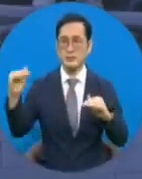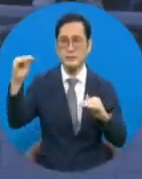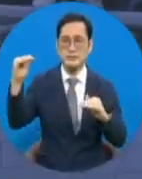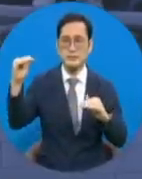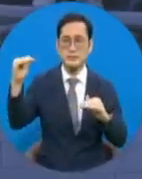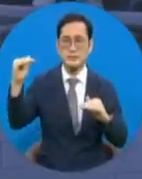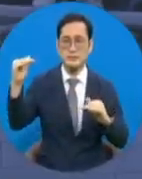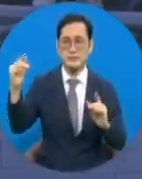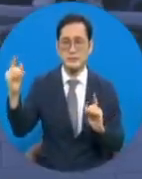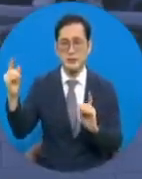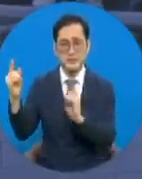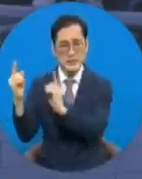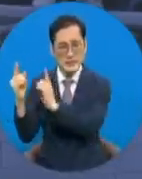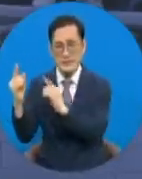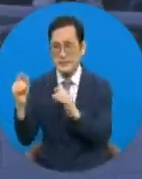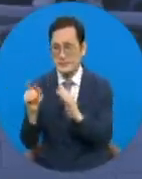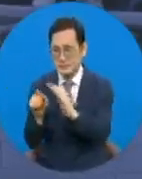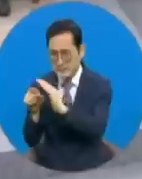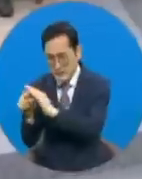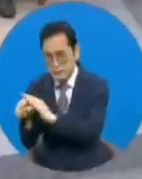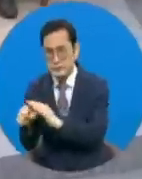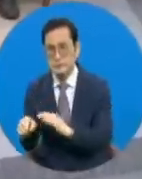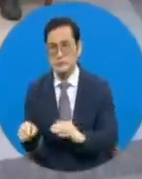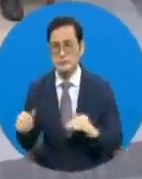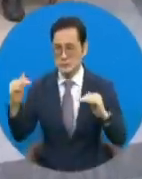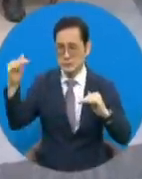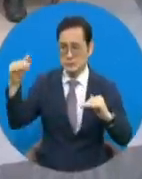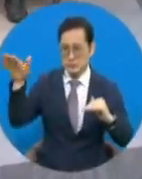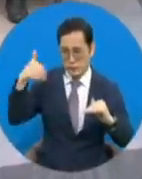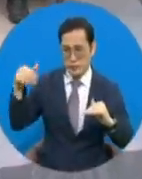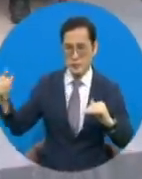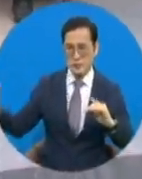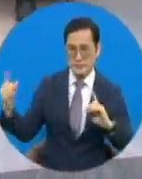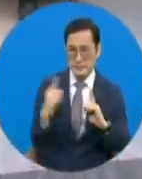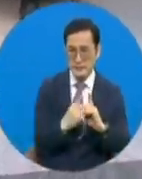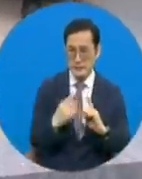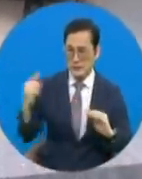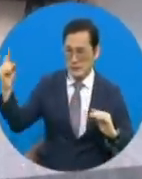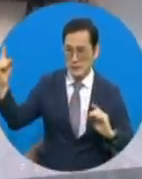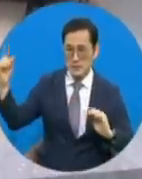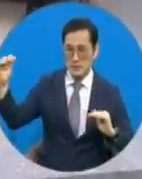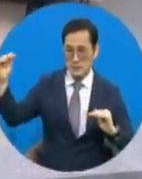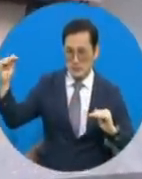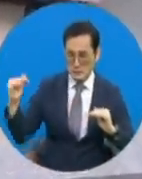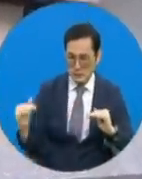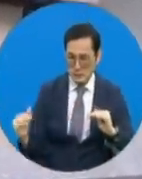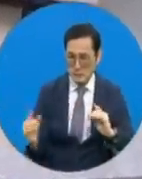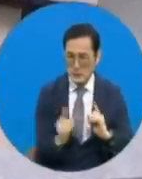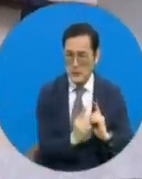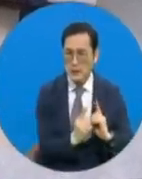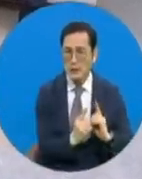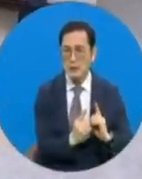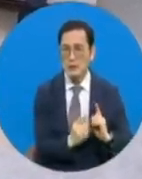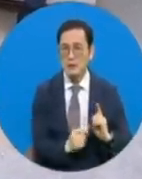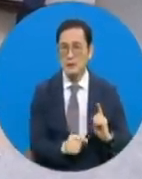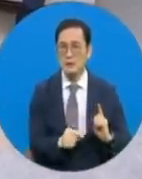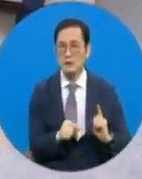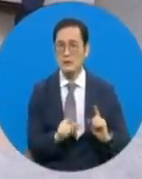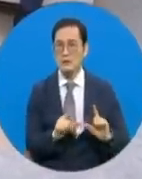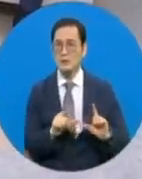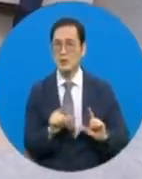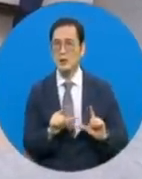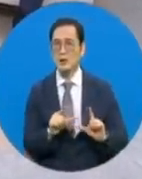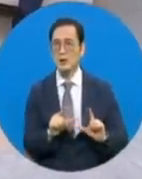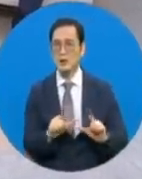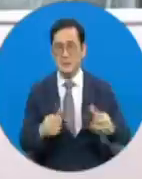많다고 들었는데, 김영주 의원님. 네. 좀 이런 모양새가, 네네. 형식이 좀 논란이 되고 있는 건 맞는 것 같아요. 네, 그렇습니다.